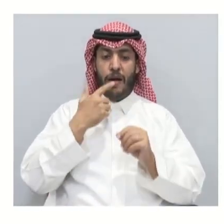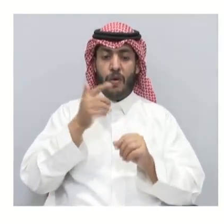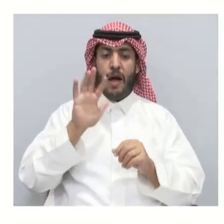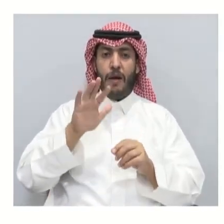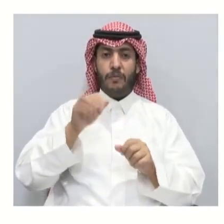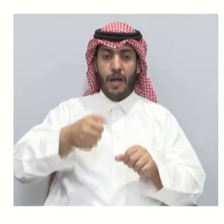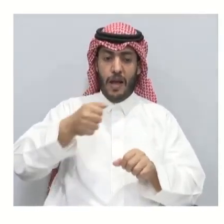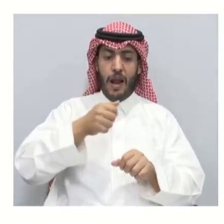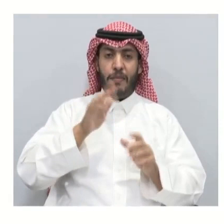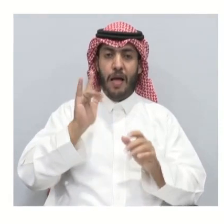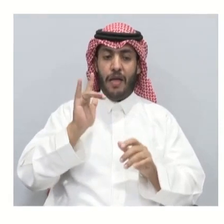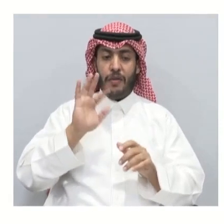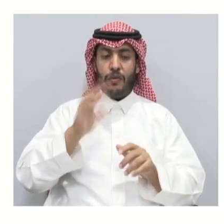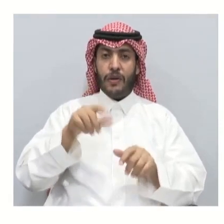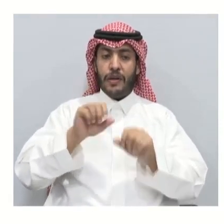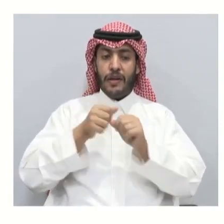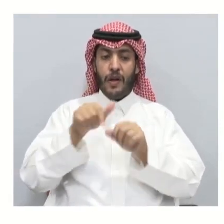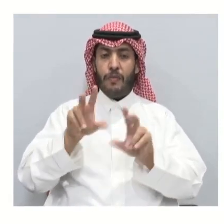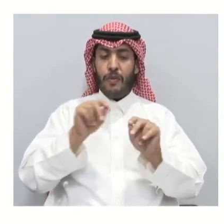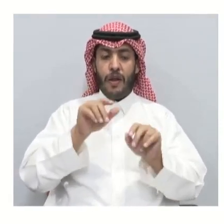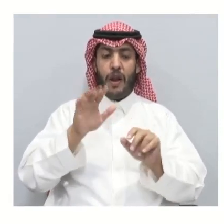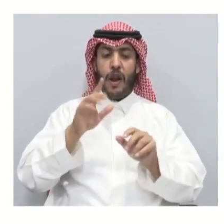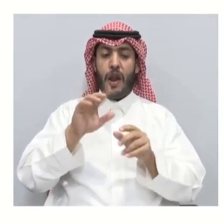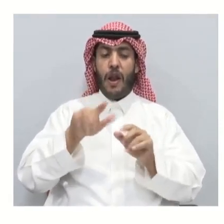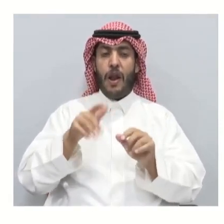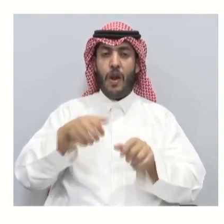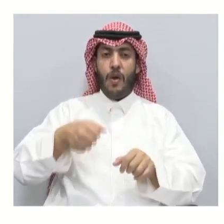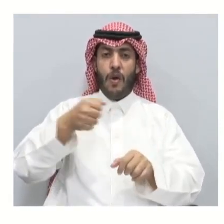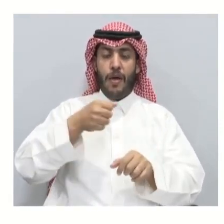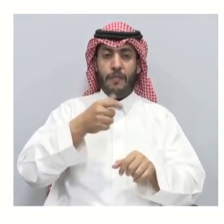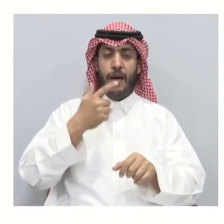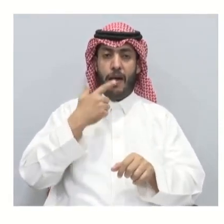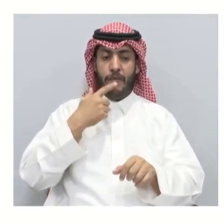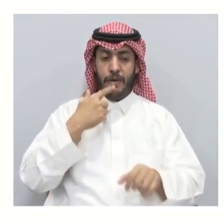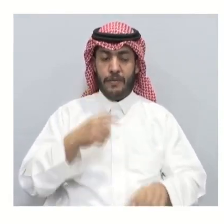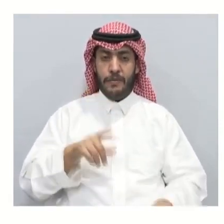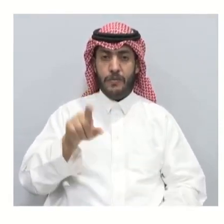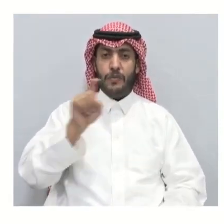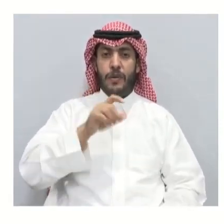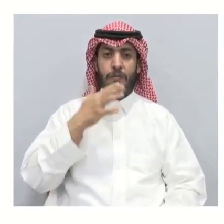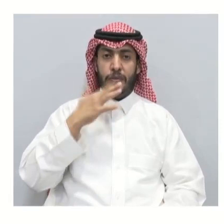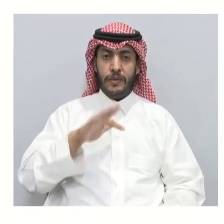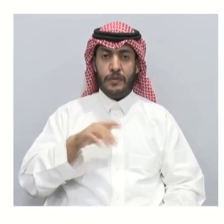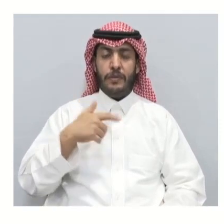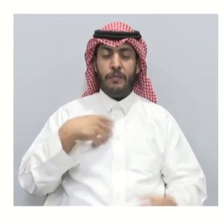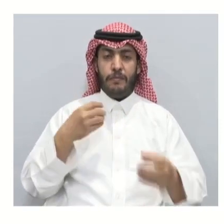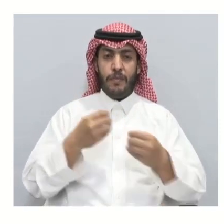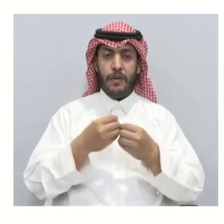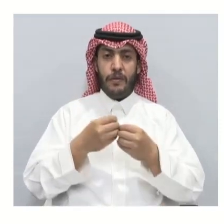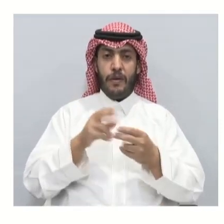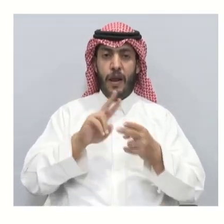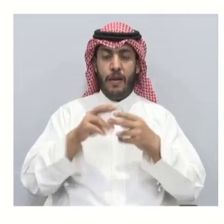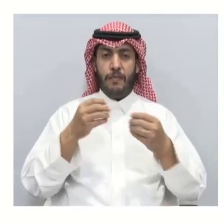علب خضراء ما الكسر الذي يمثل عدد العلب الحمراء يا مبدعين وهذا سؤال سهل راح اناقشه معكم